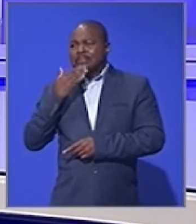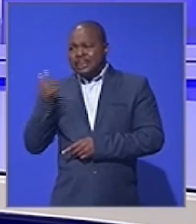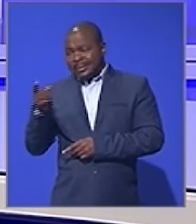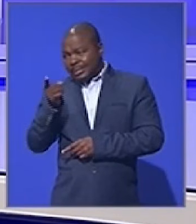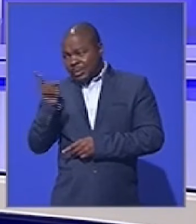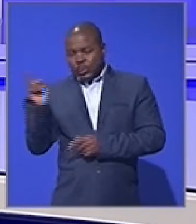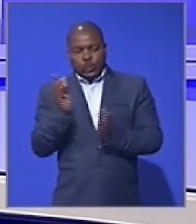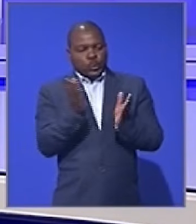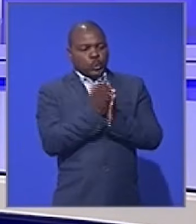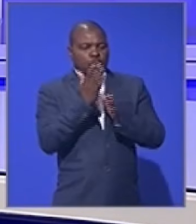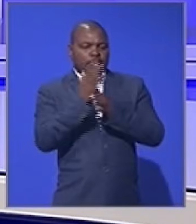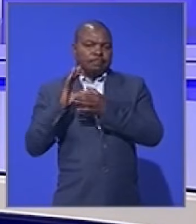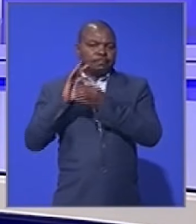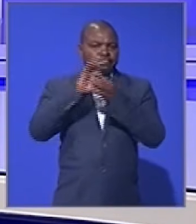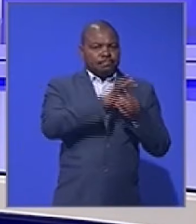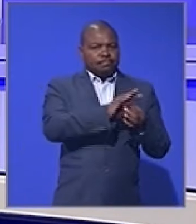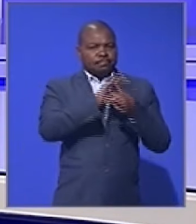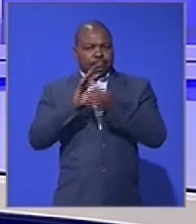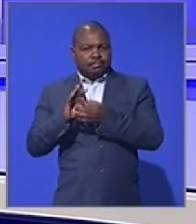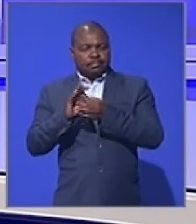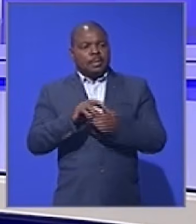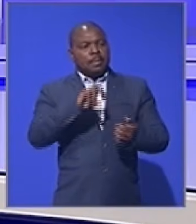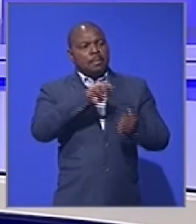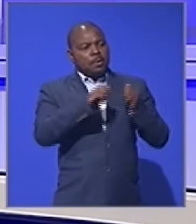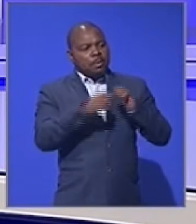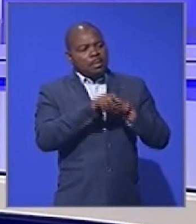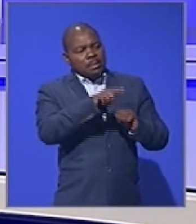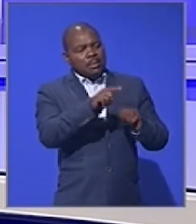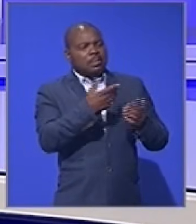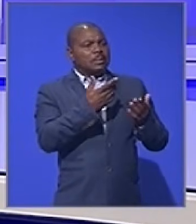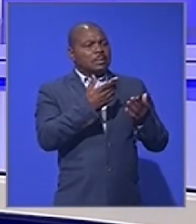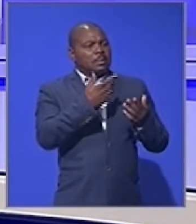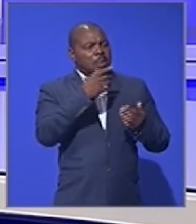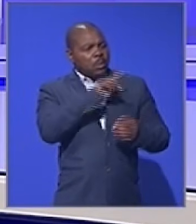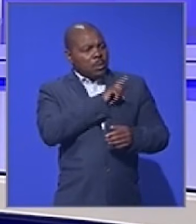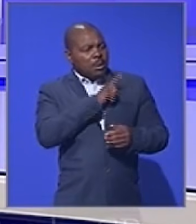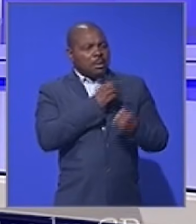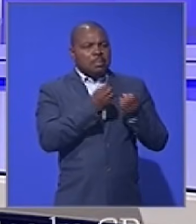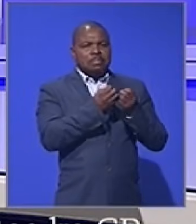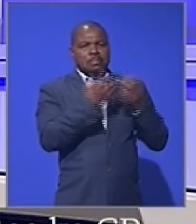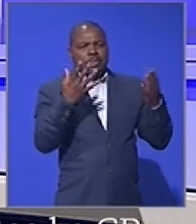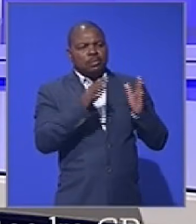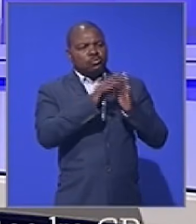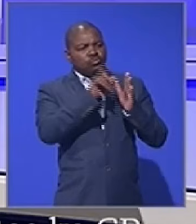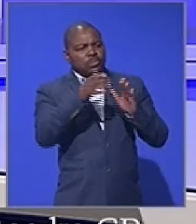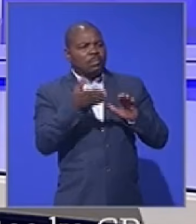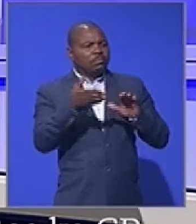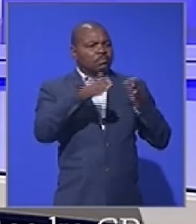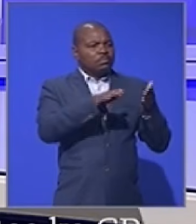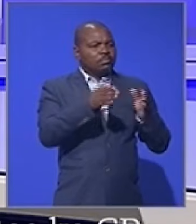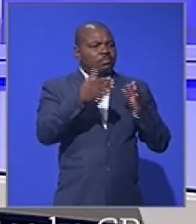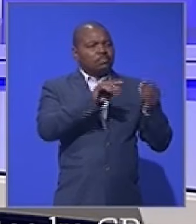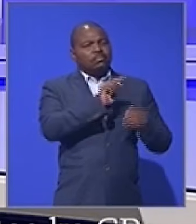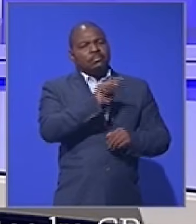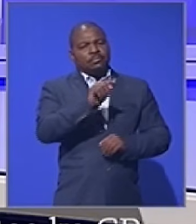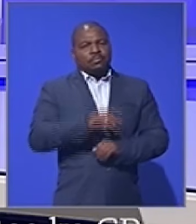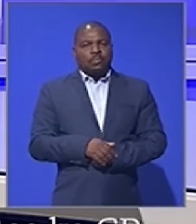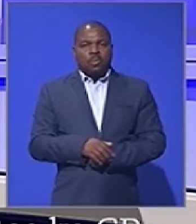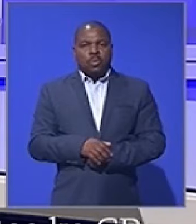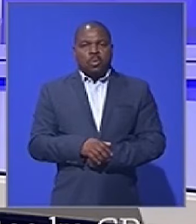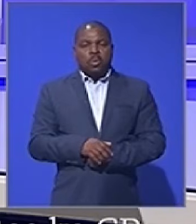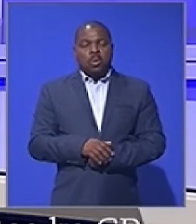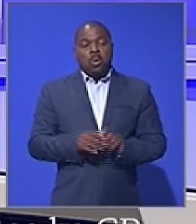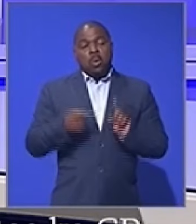šoma le dikolo go thuša go swaragana le mathata a palo e hlatlogago ya mahu a barutwana ba sekolo. O be a